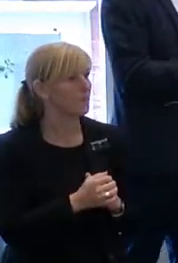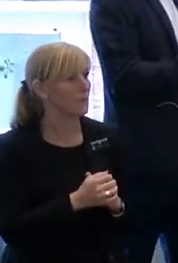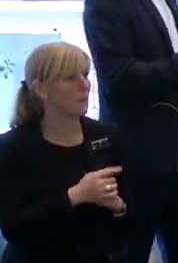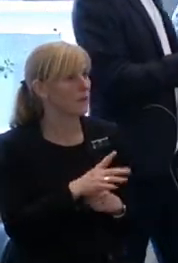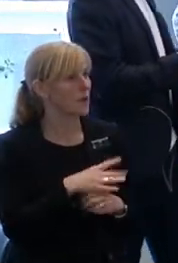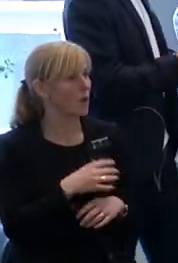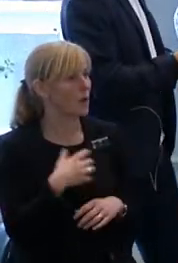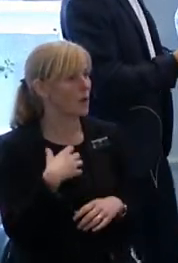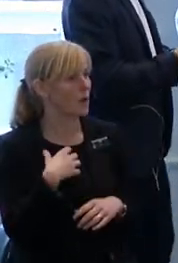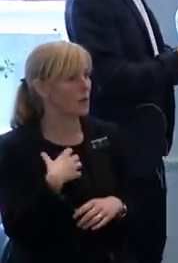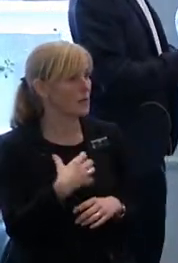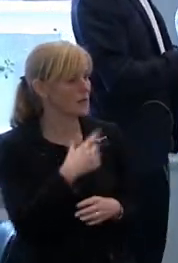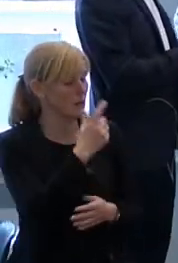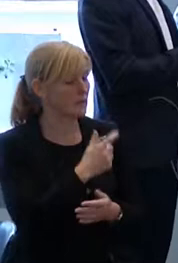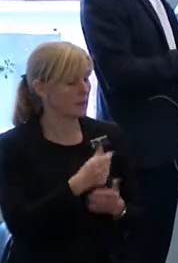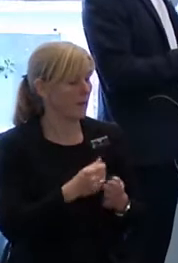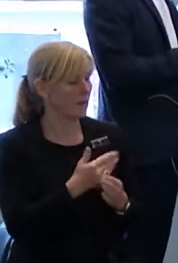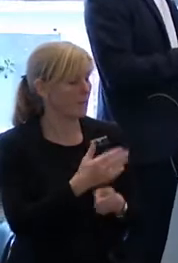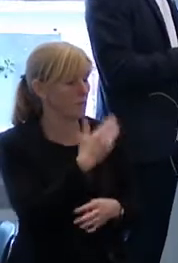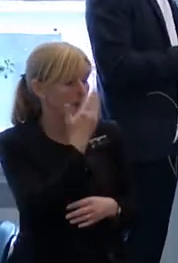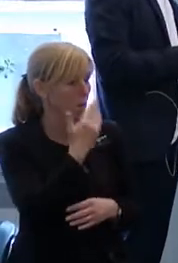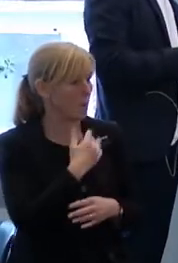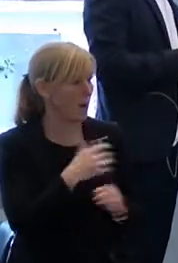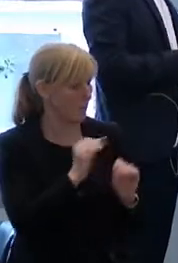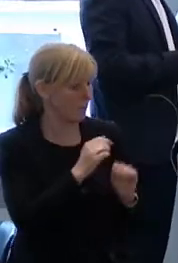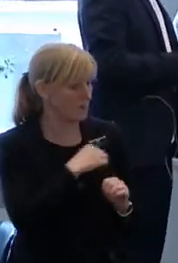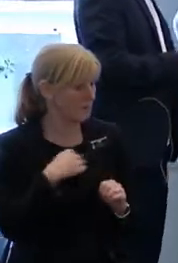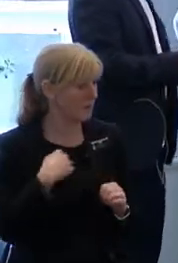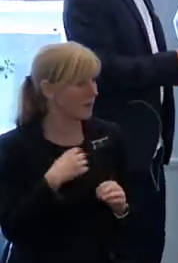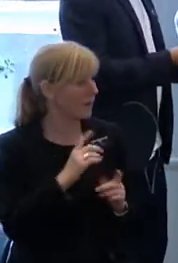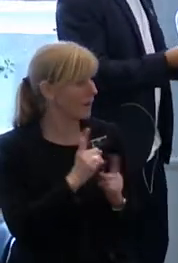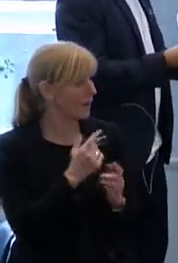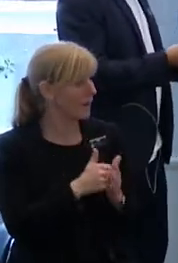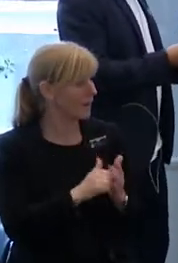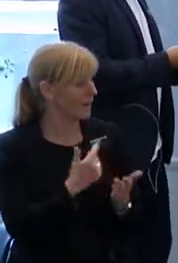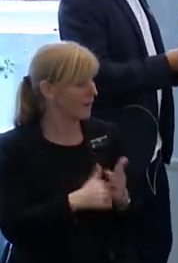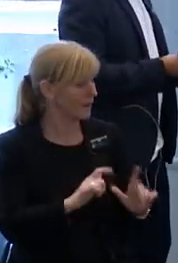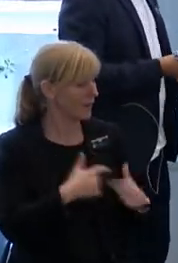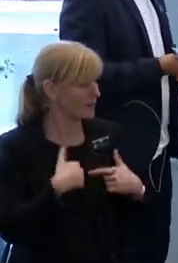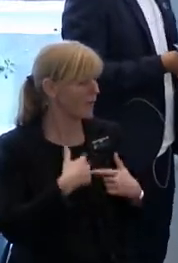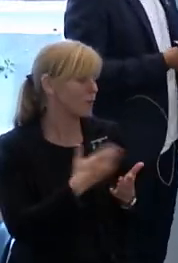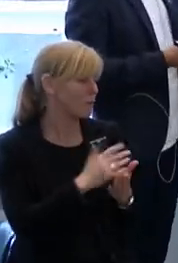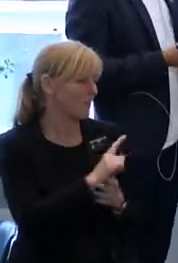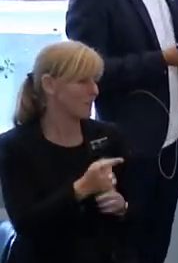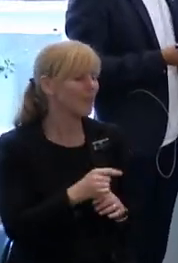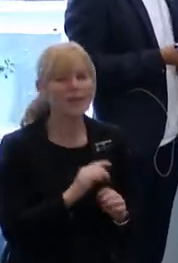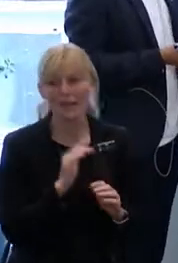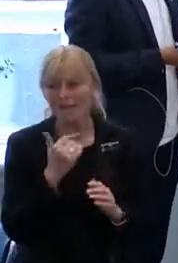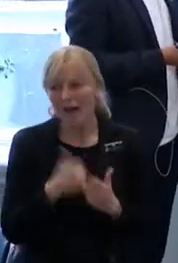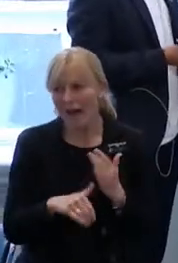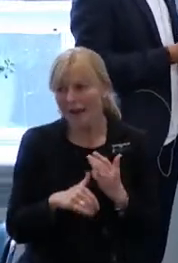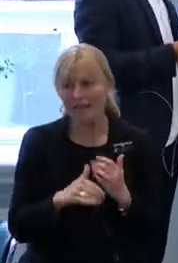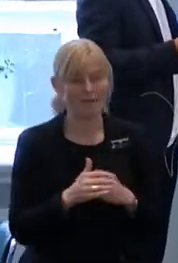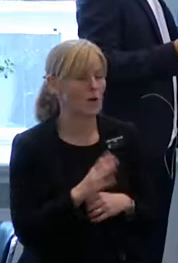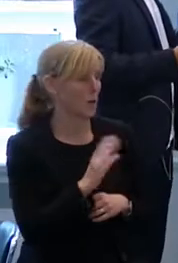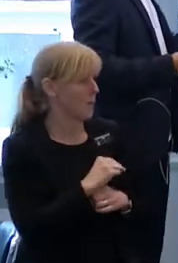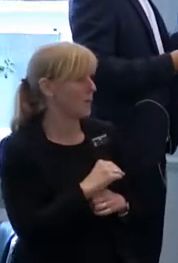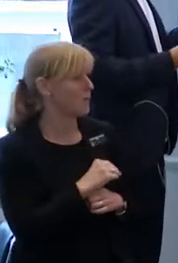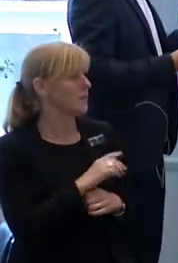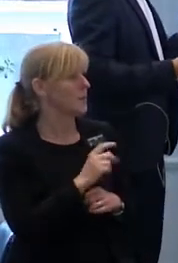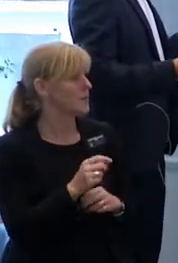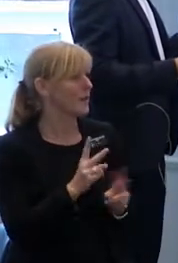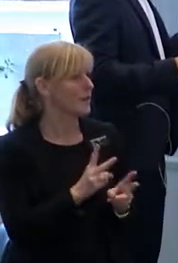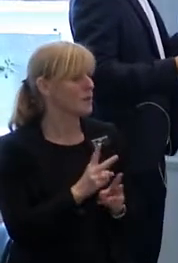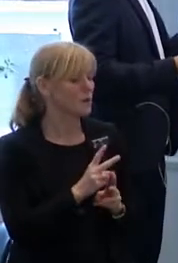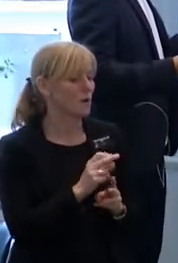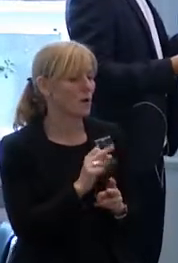har en riksarkitekt snart efter sommaren förhoppningsvis. Kanske redan klart, det kan du berätta sen. Och sen har vi det här då med rådet